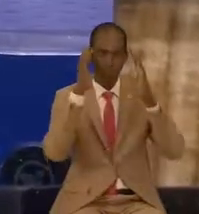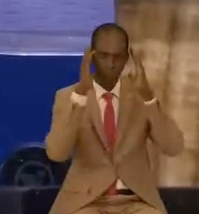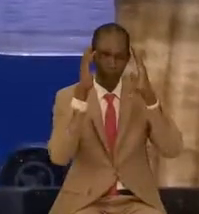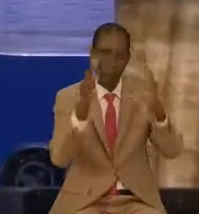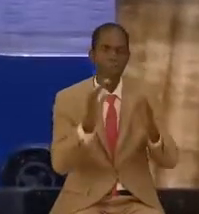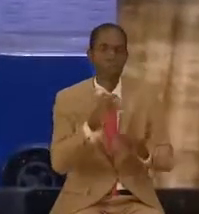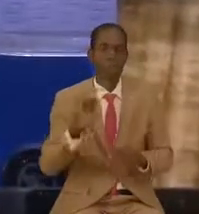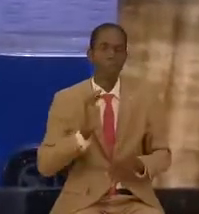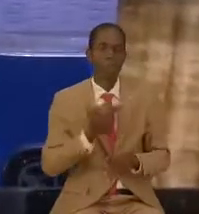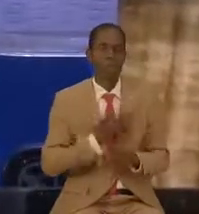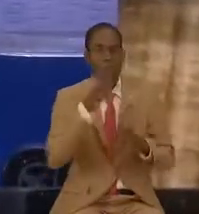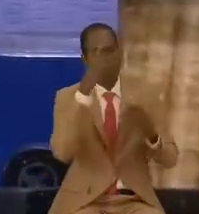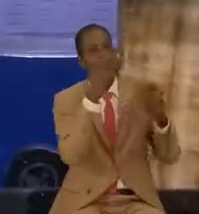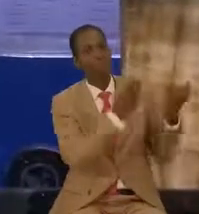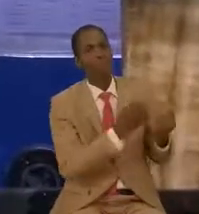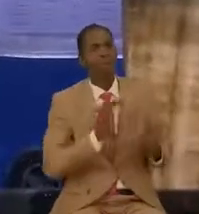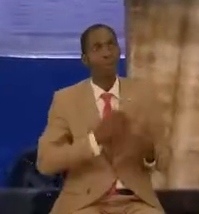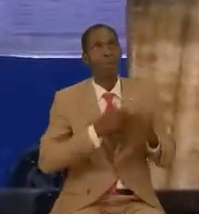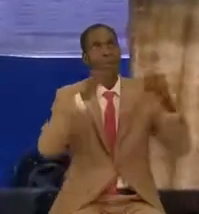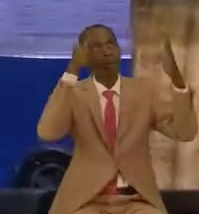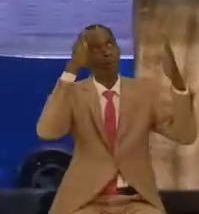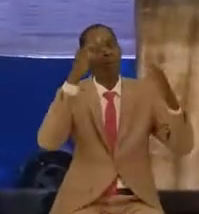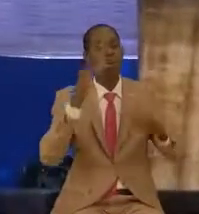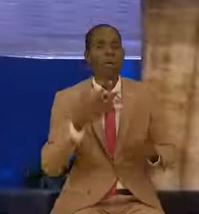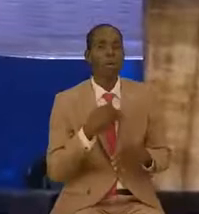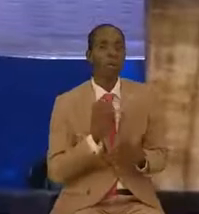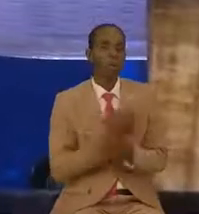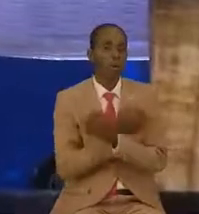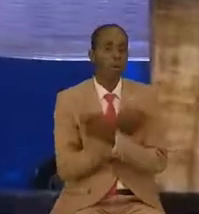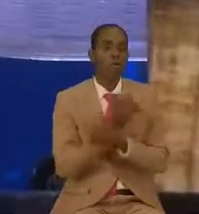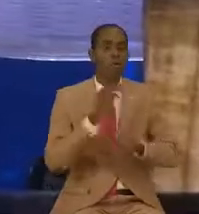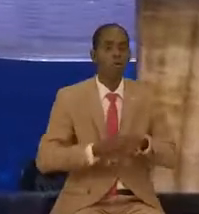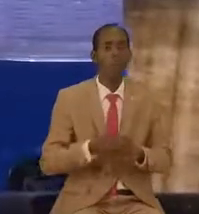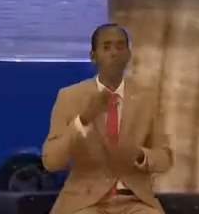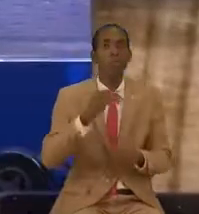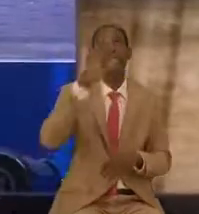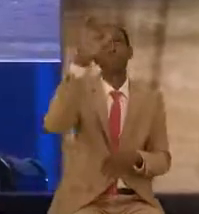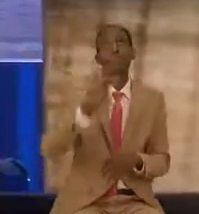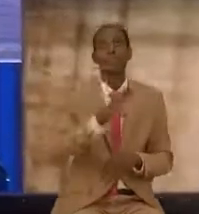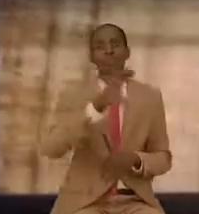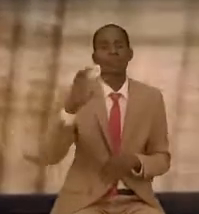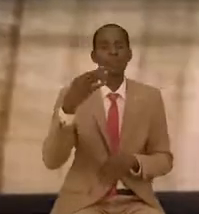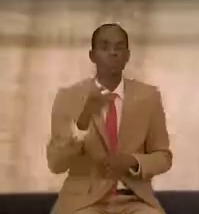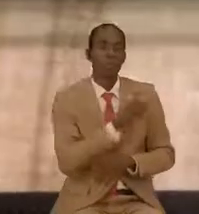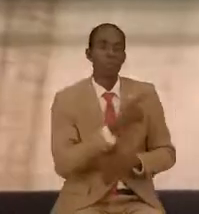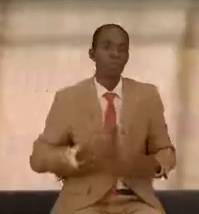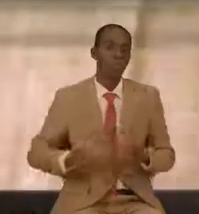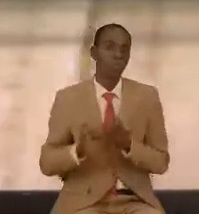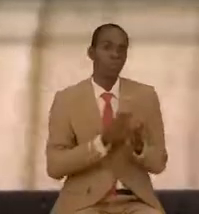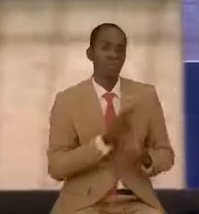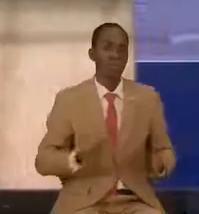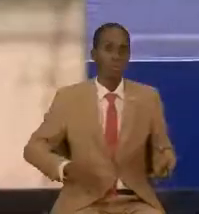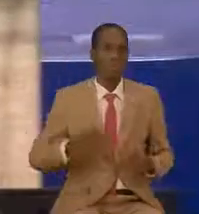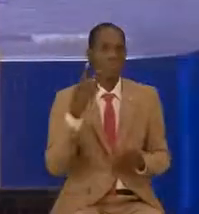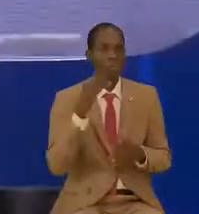C'est pourquoi nous focalisons, nous mettons notre espérance, notre foi sur la croix du